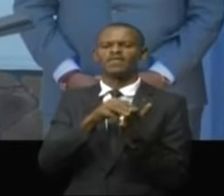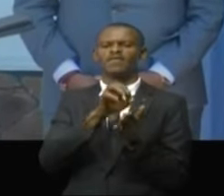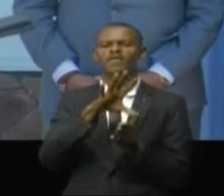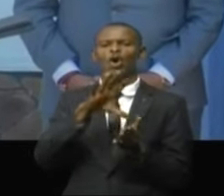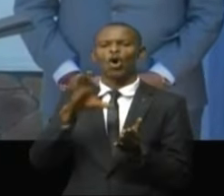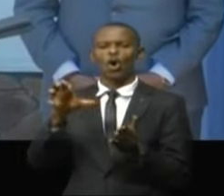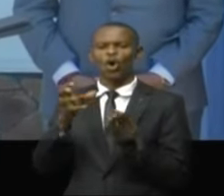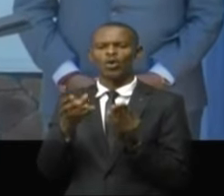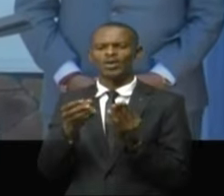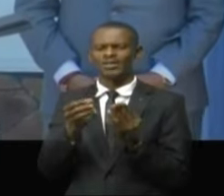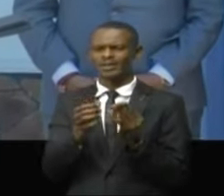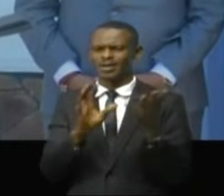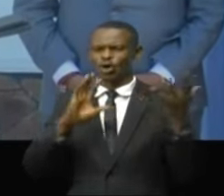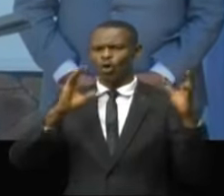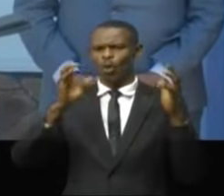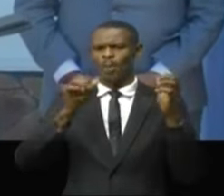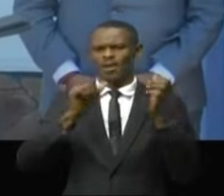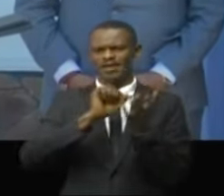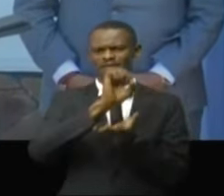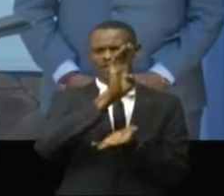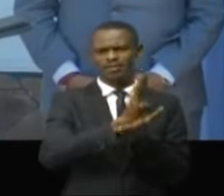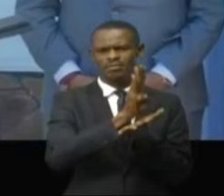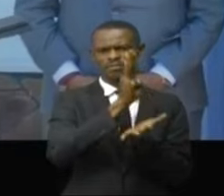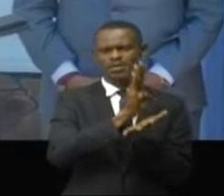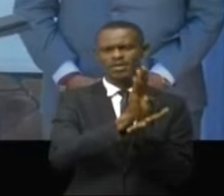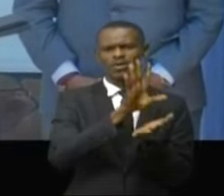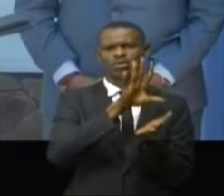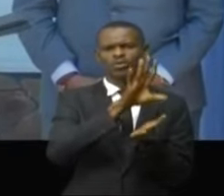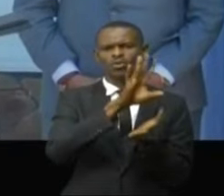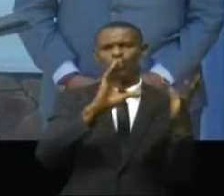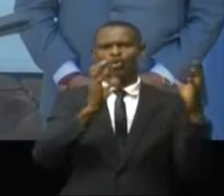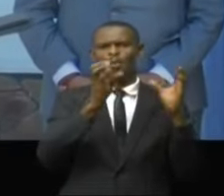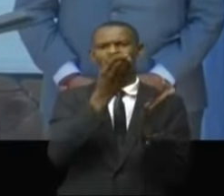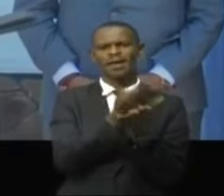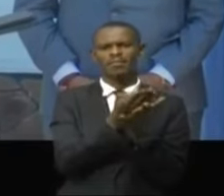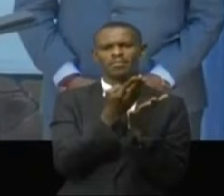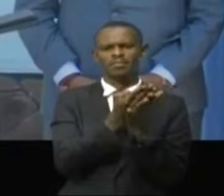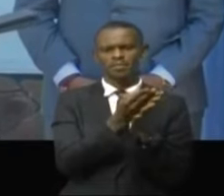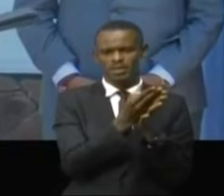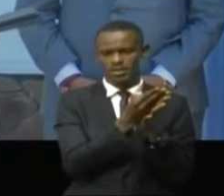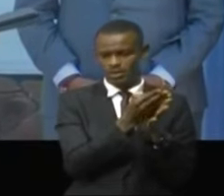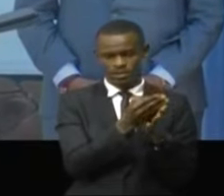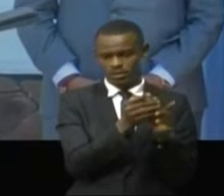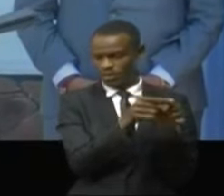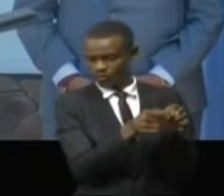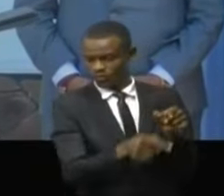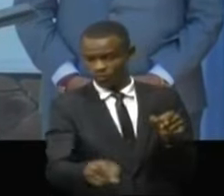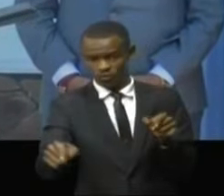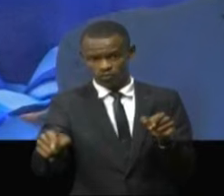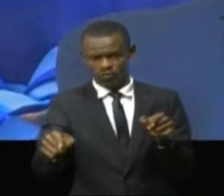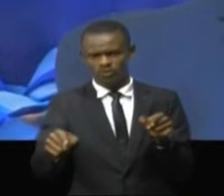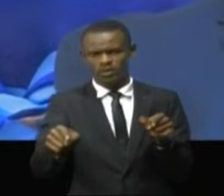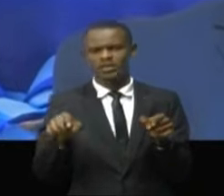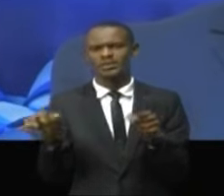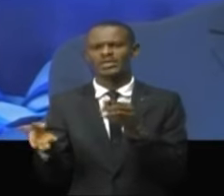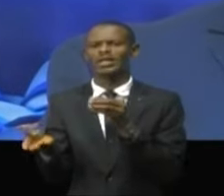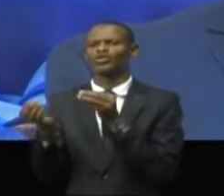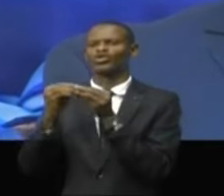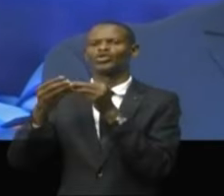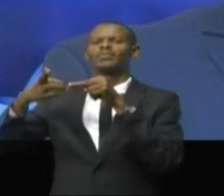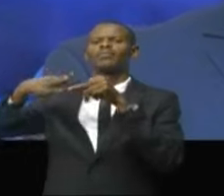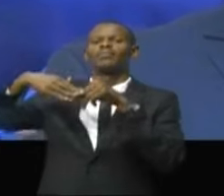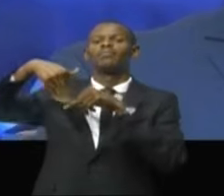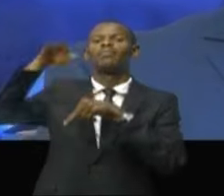comparativement au budget de l'exercice en cours. Ce projet de loi est en cours d'examen au niveau du Sénat. En ce qui concerne